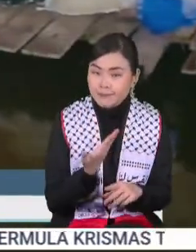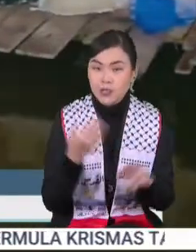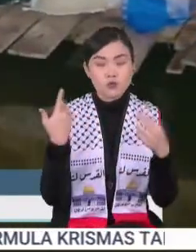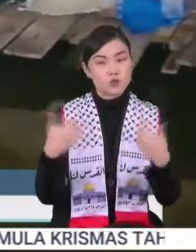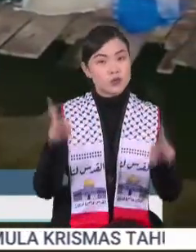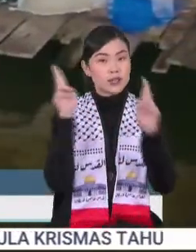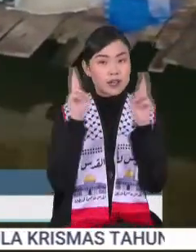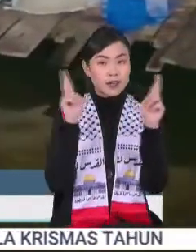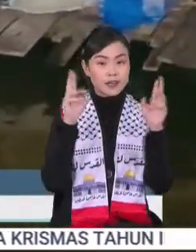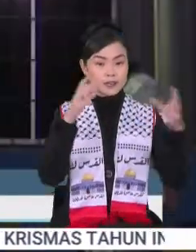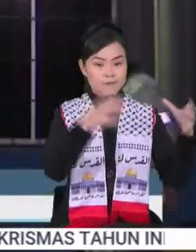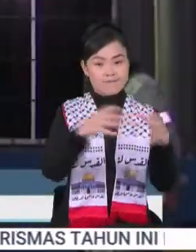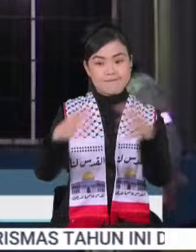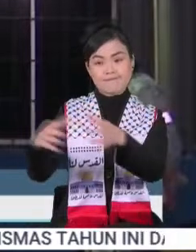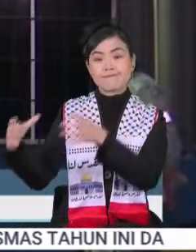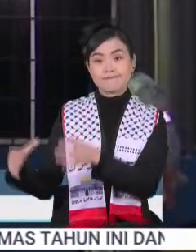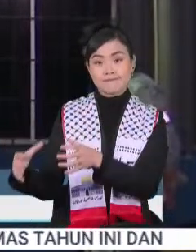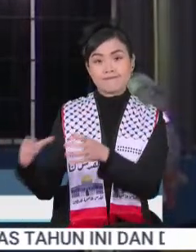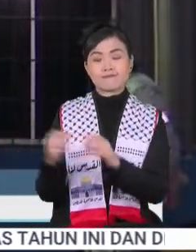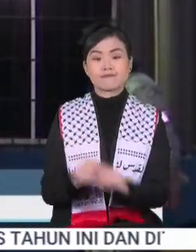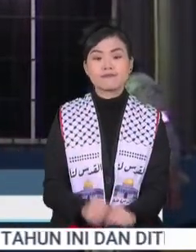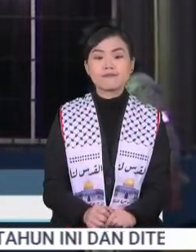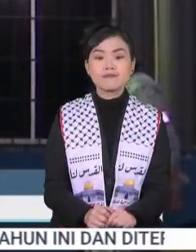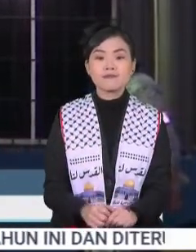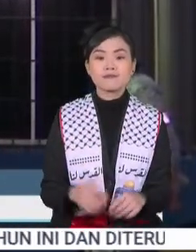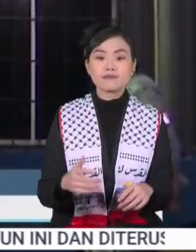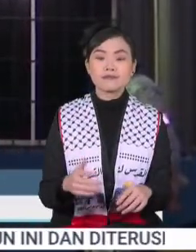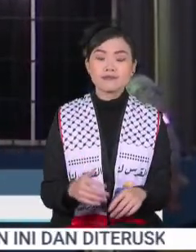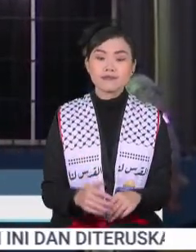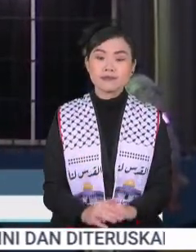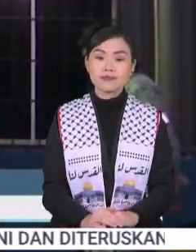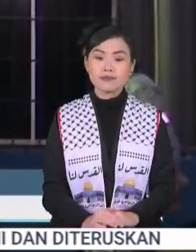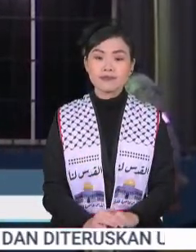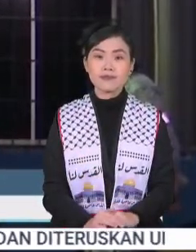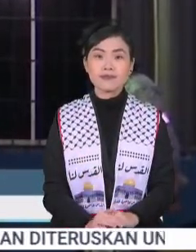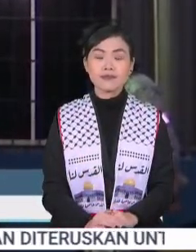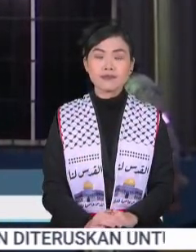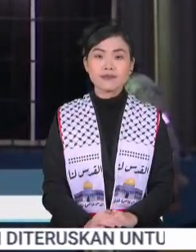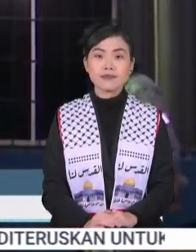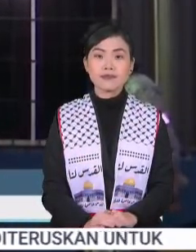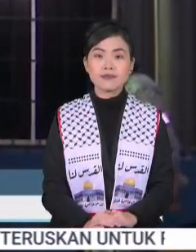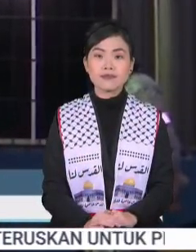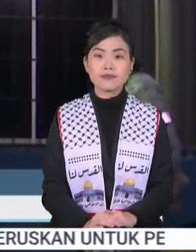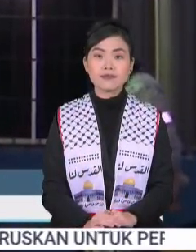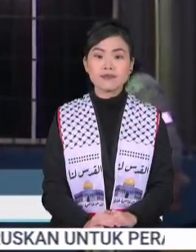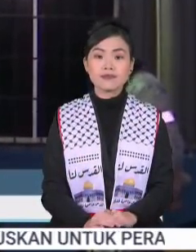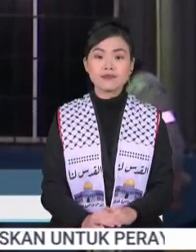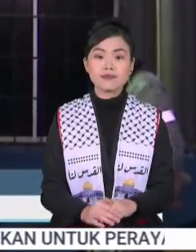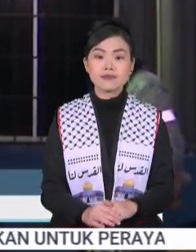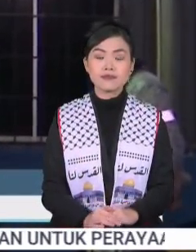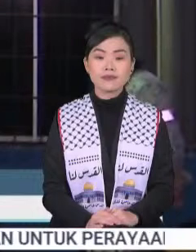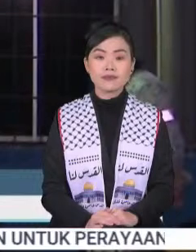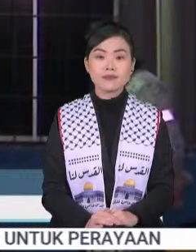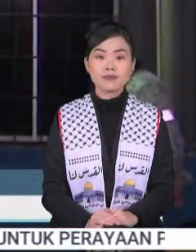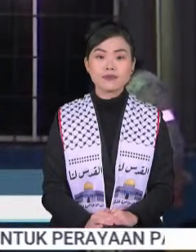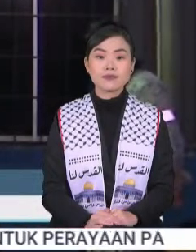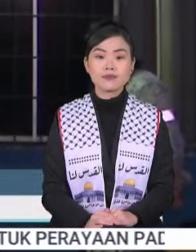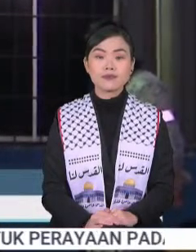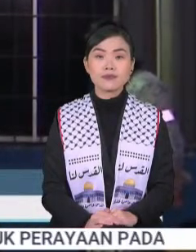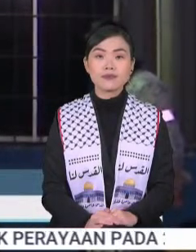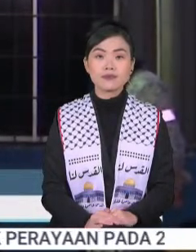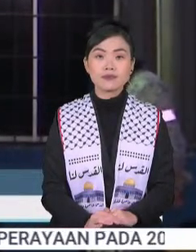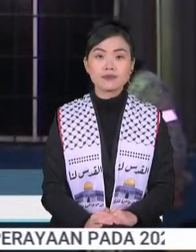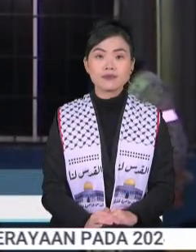pusat berkumpul ini kami ada buat rundaan bersama bal Kampung Air